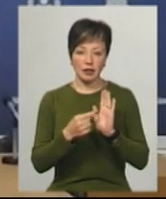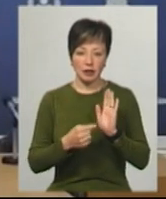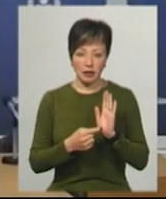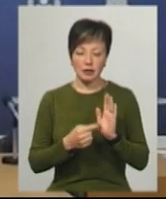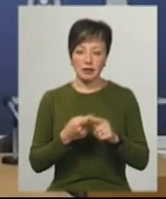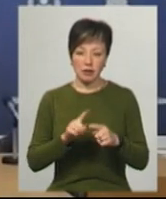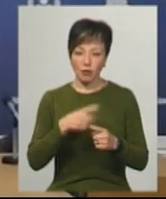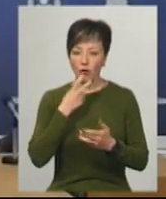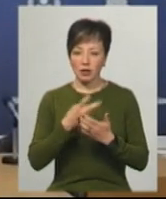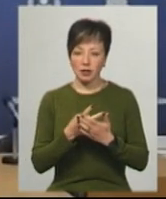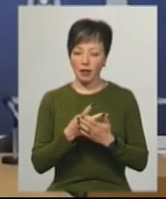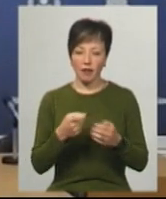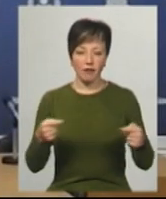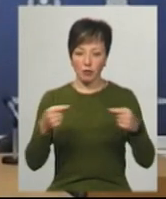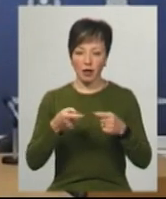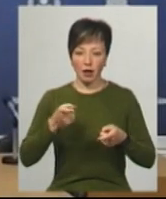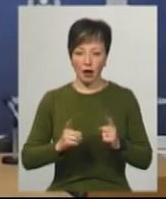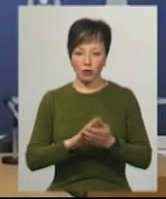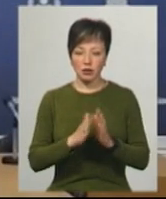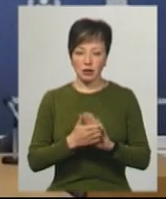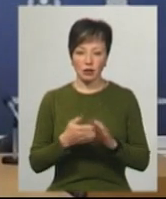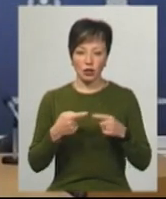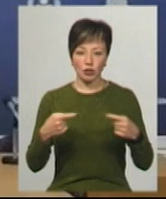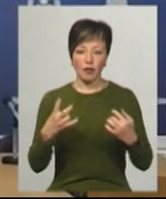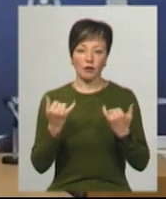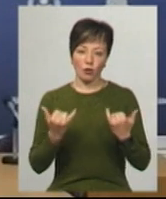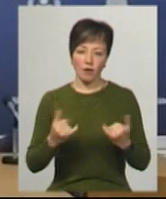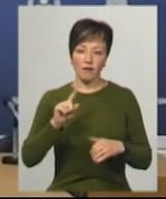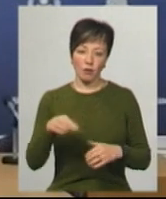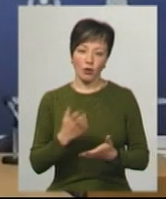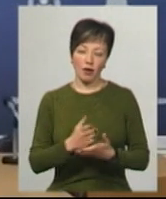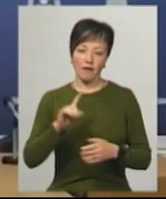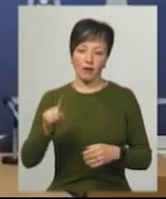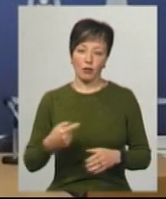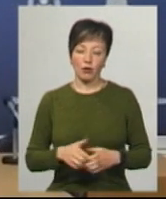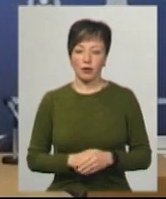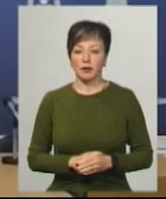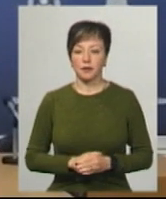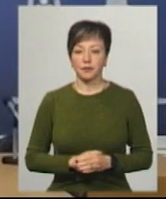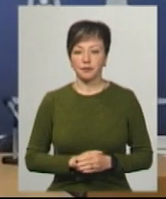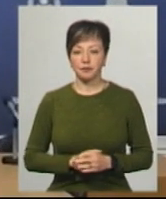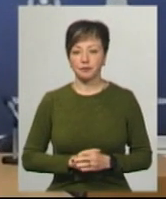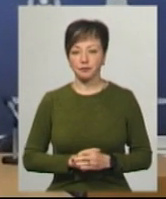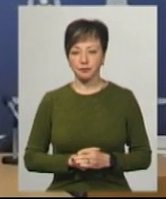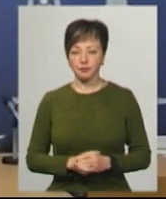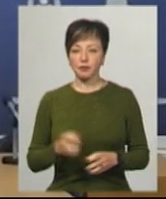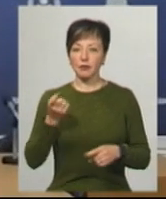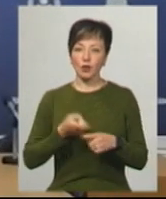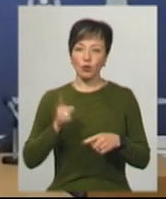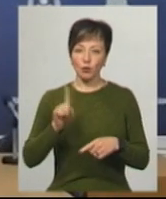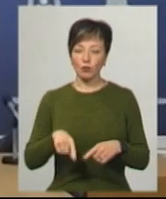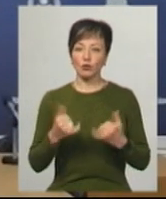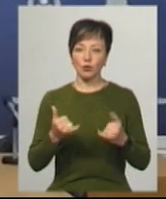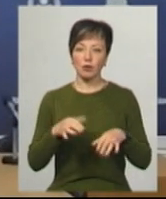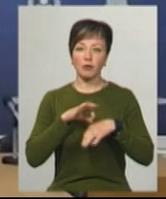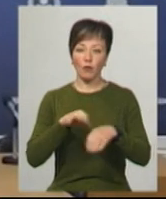цей показник не зовсім відповідає реальному стану речей на сьогодні, але вимога є вимогою. Тому ми сьогодні проводили